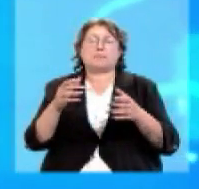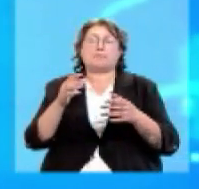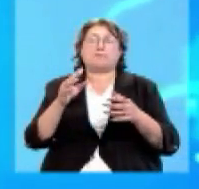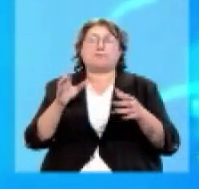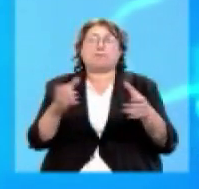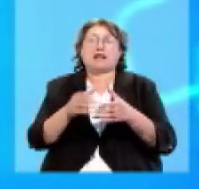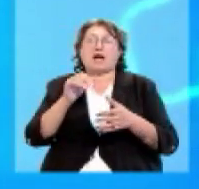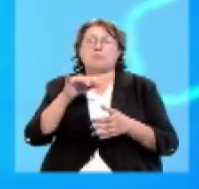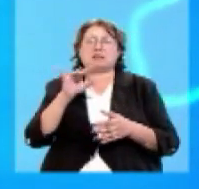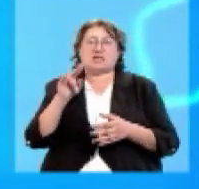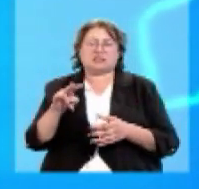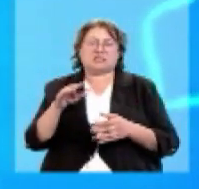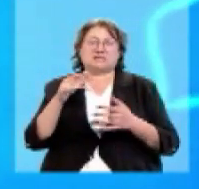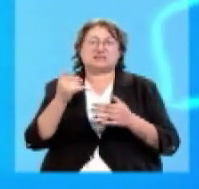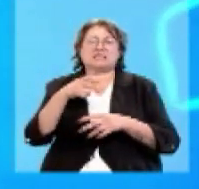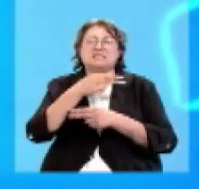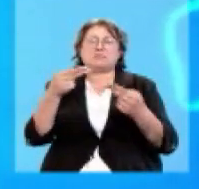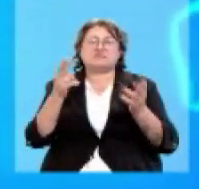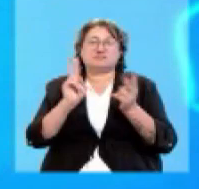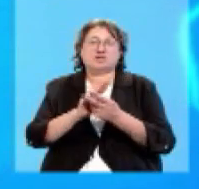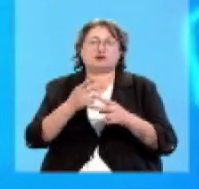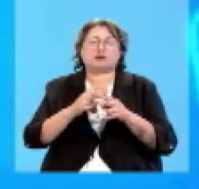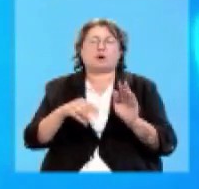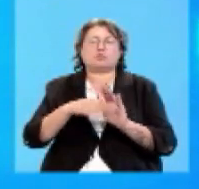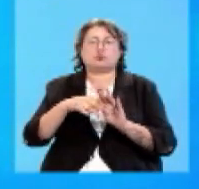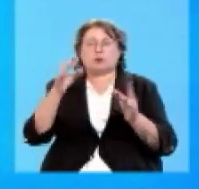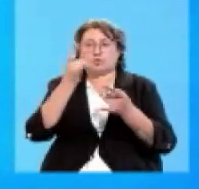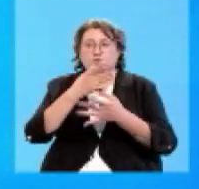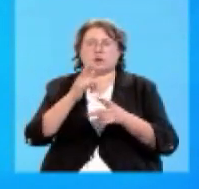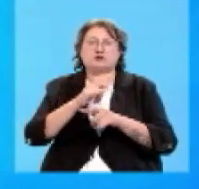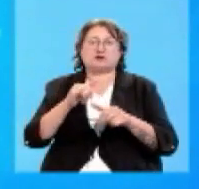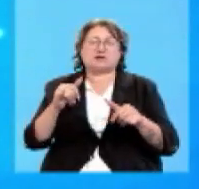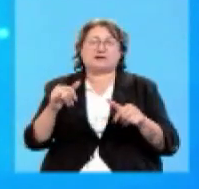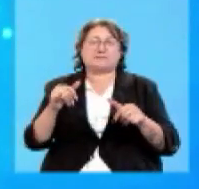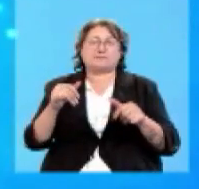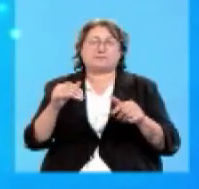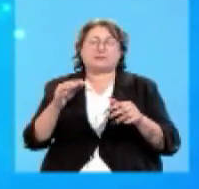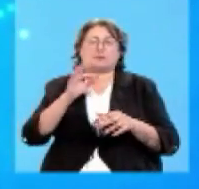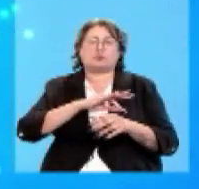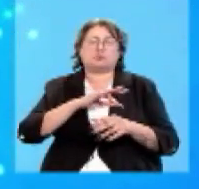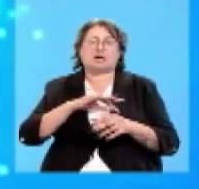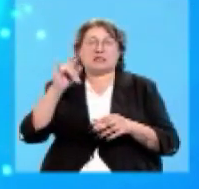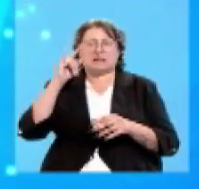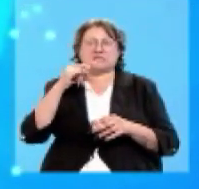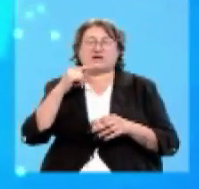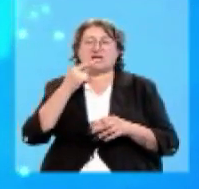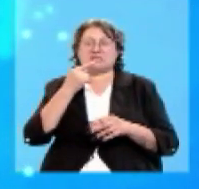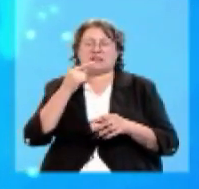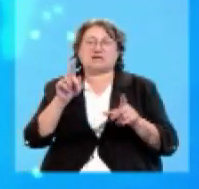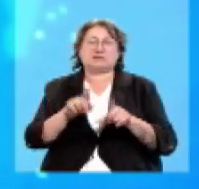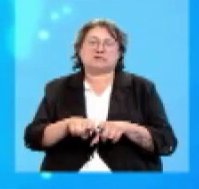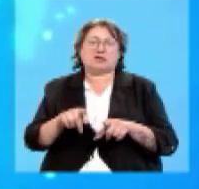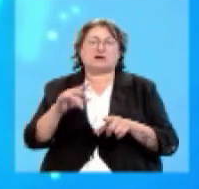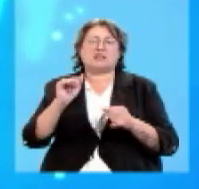өтті. Жиынға желеу болған тақырып, мәдениет саласын жаңғырту және қазақ тілінің қолданыс аясын кеңейту. Сол сияқты бірқатар